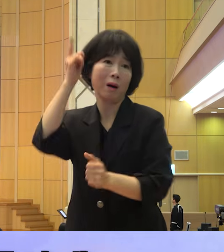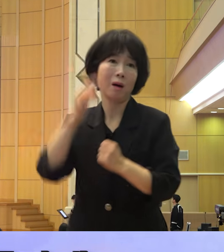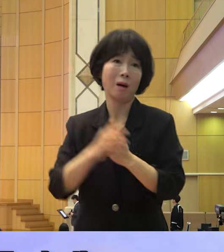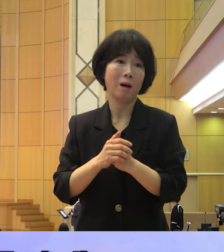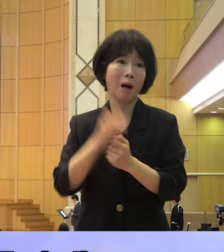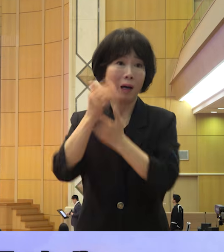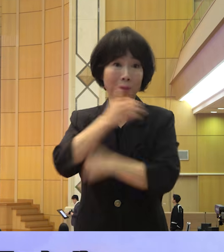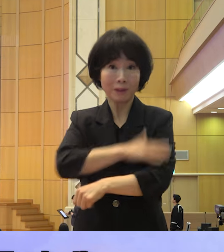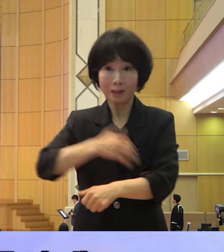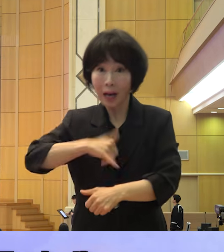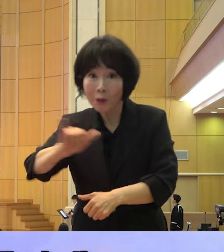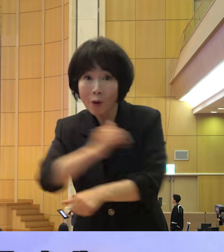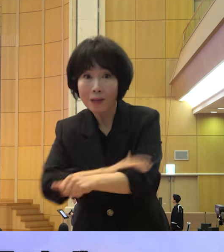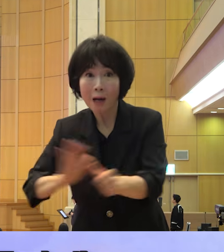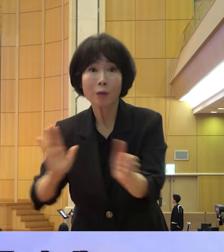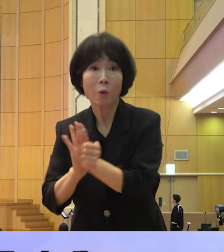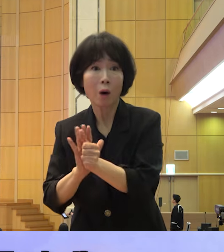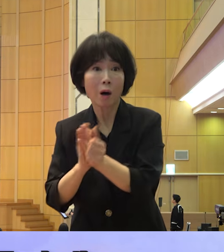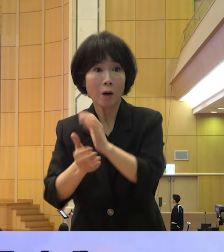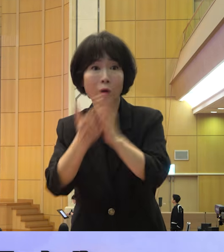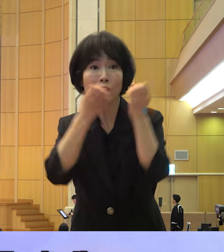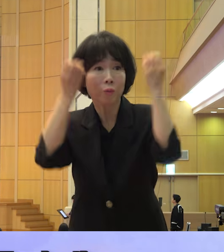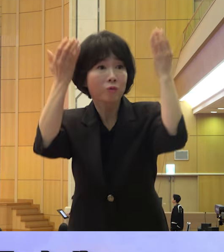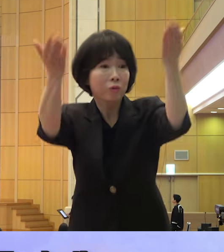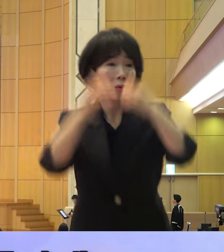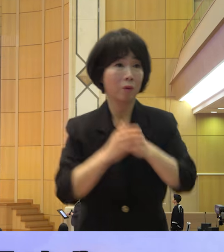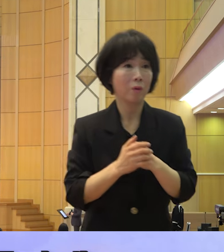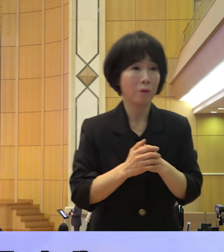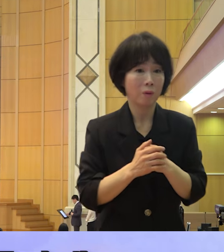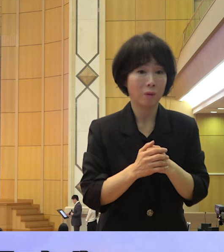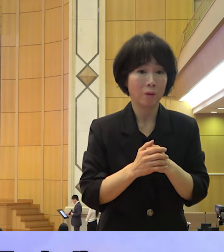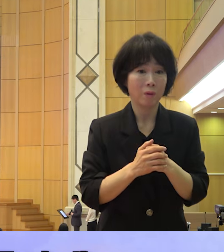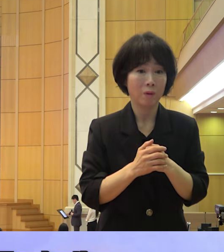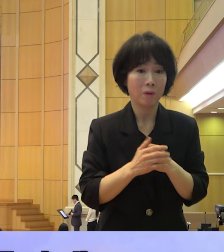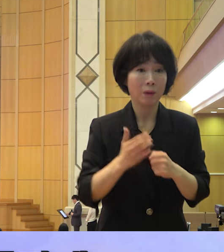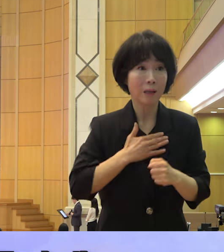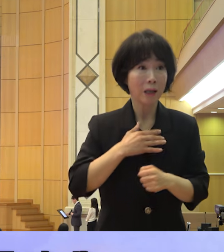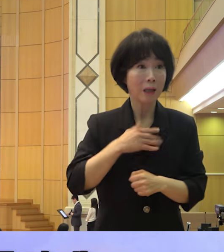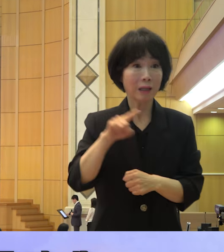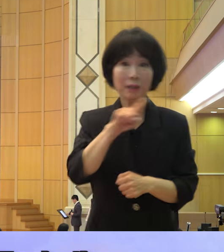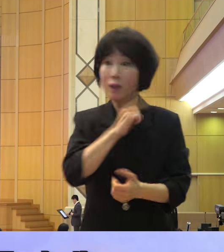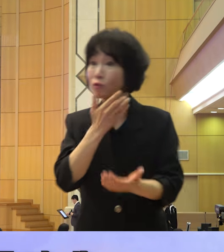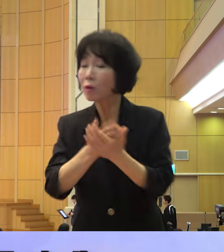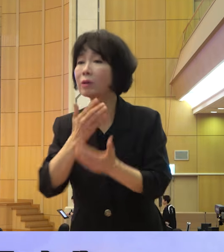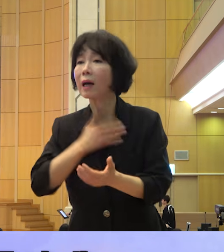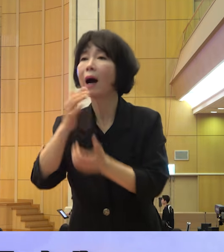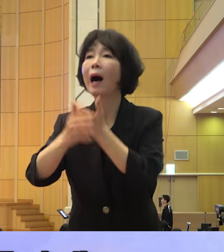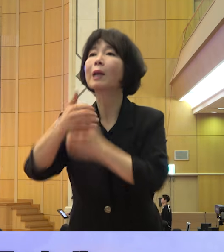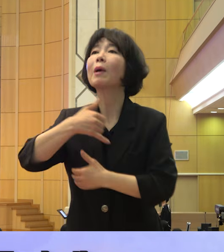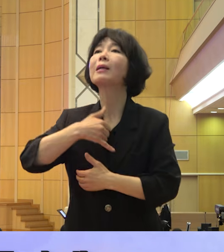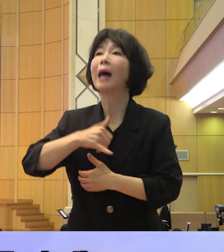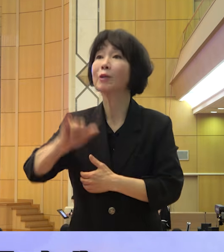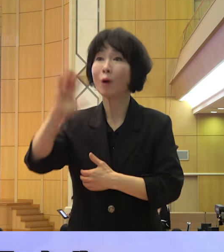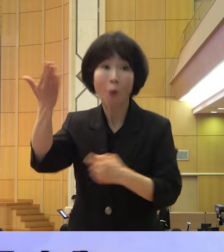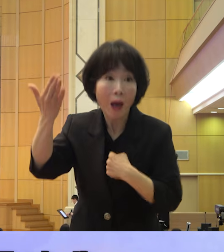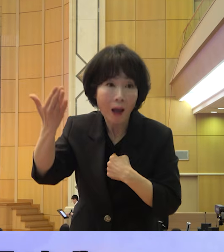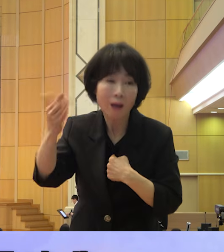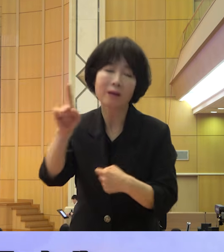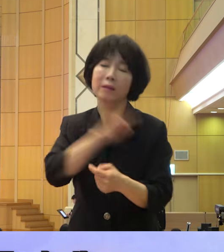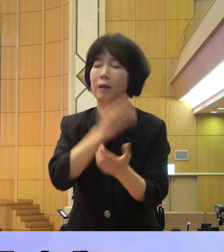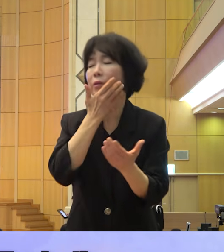하나님의 자녀를 잘 되게 하시지 못되게 하겠어요? 그러니까 내가 하나님의 자녀가 된다는 게 중요한 거예요. 이 말은 하나님의